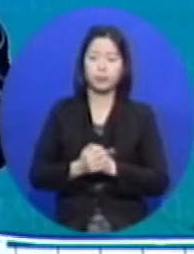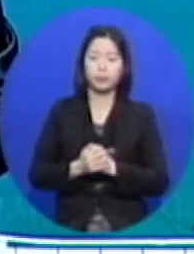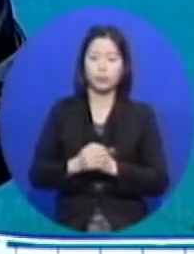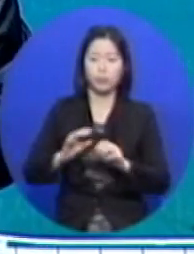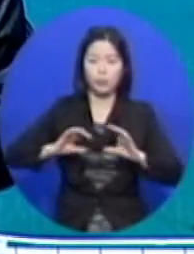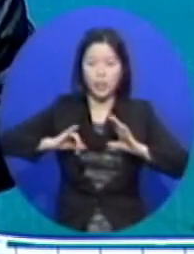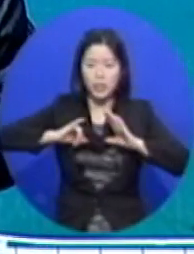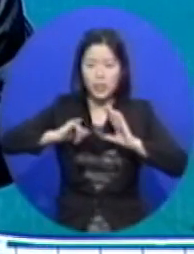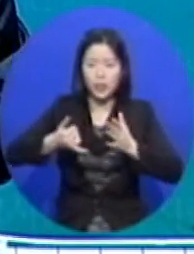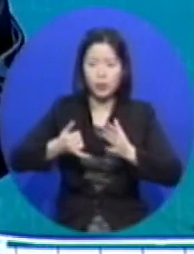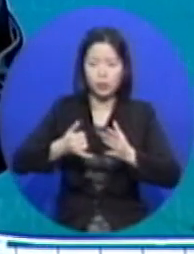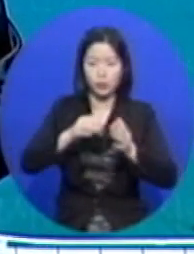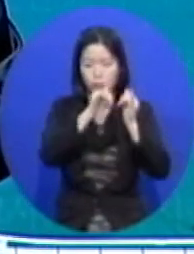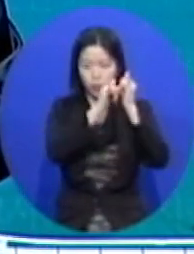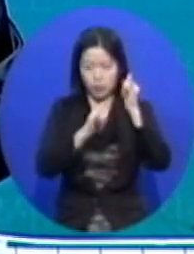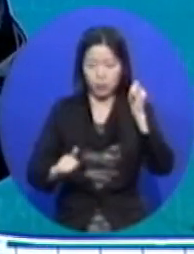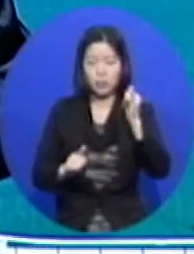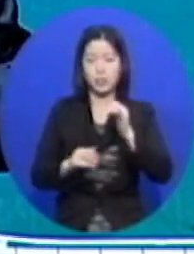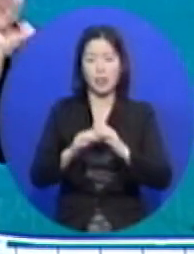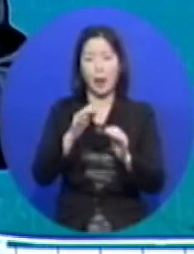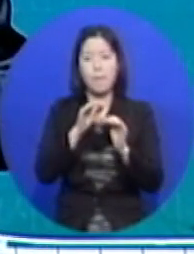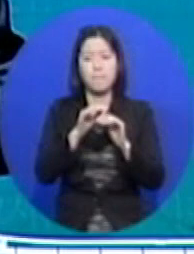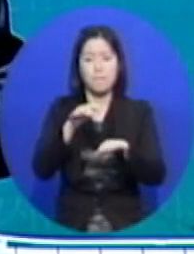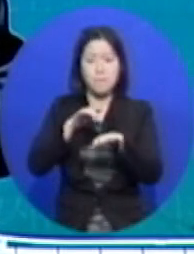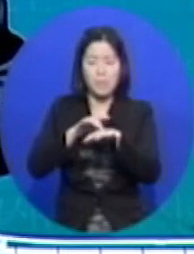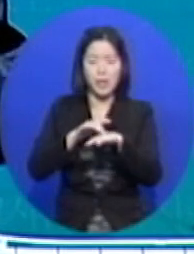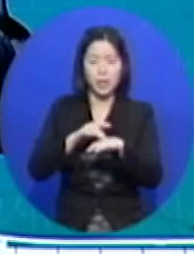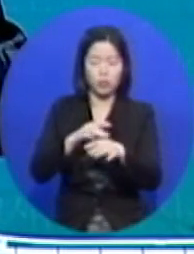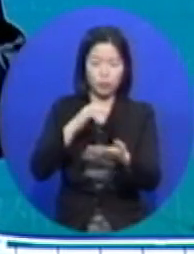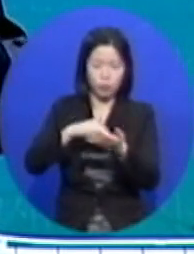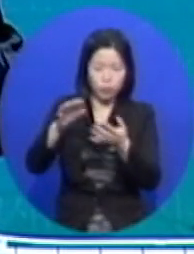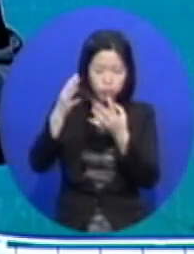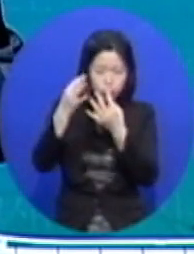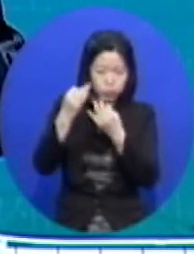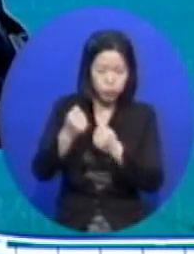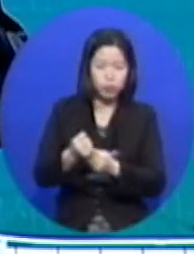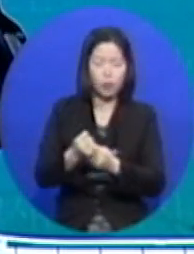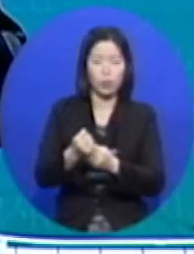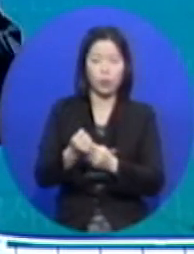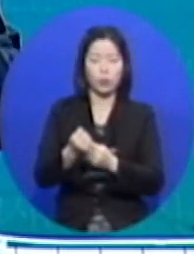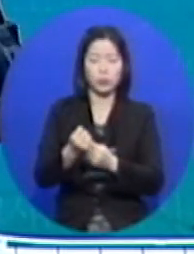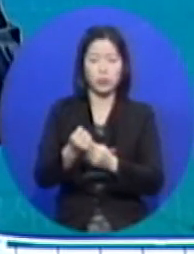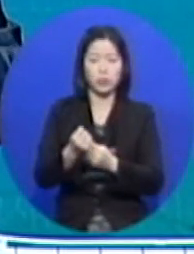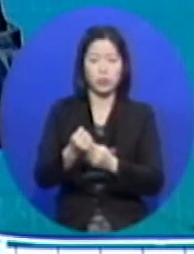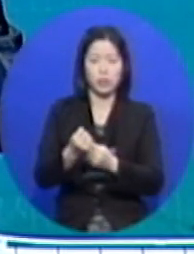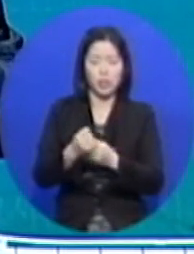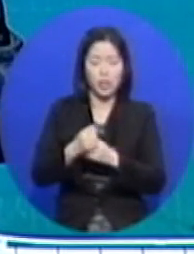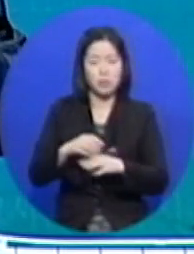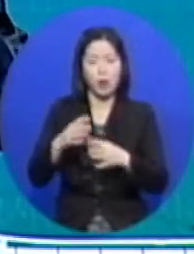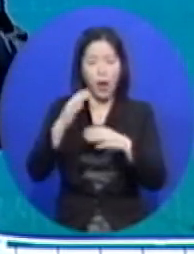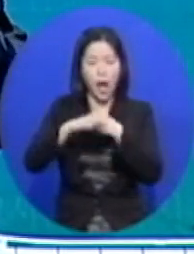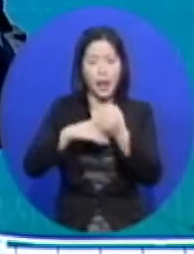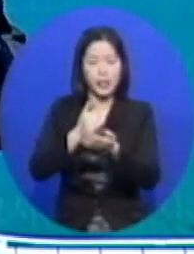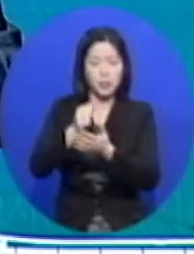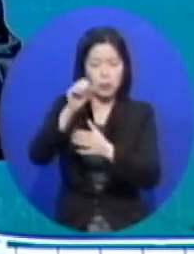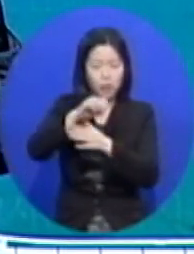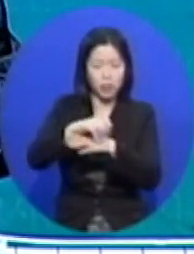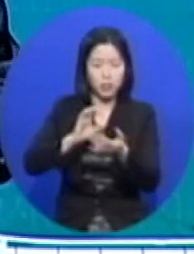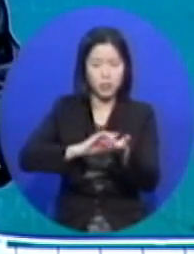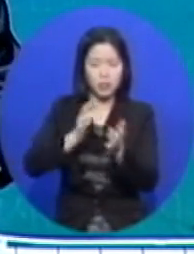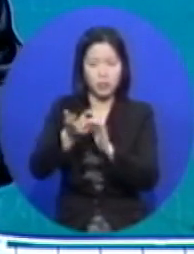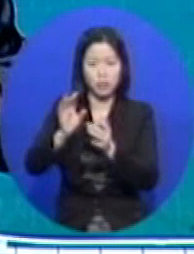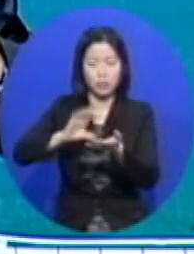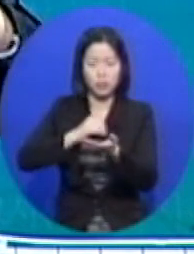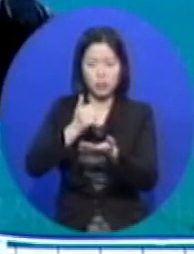인류 역사상 마귀는 요 수도 없이 하나님이 허락하신 이 일쑤 그리스도로 인한 은혜에